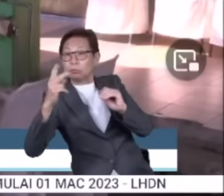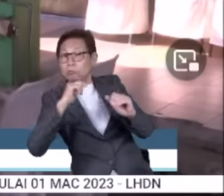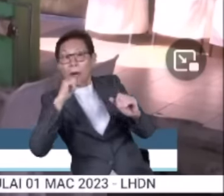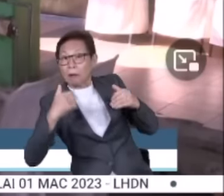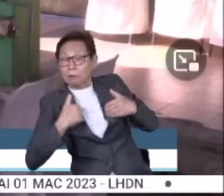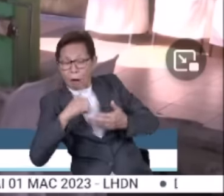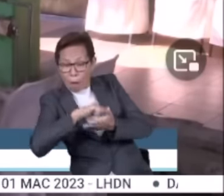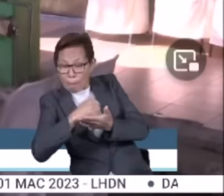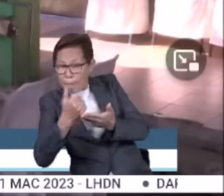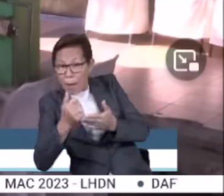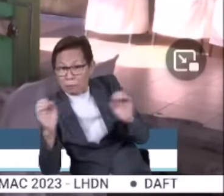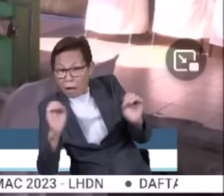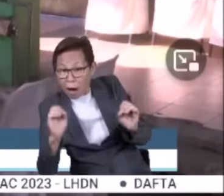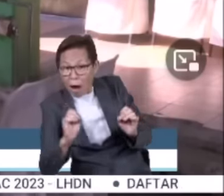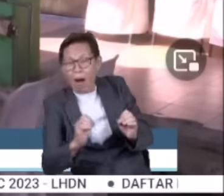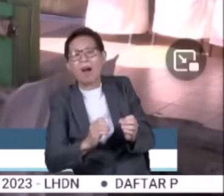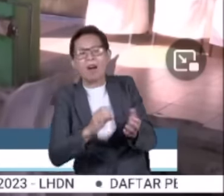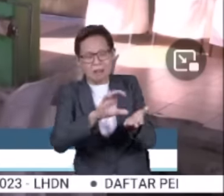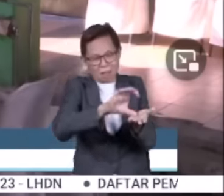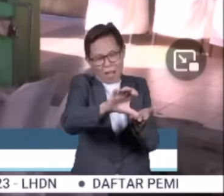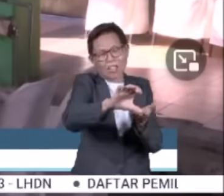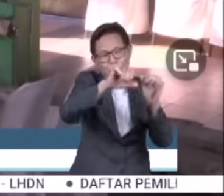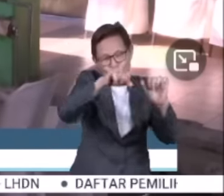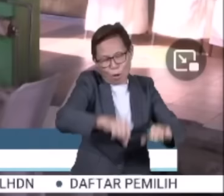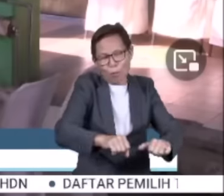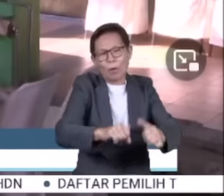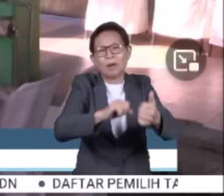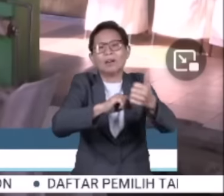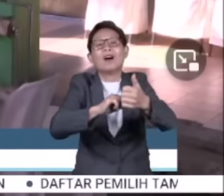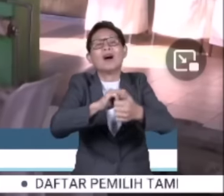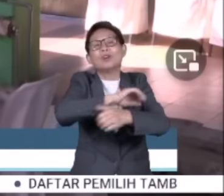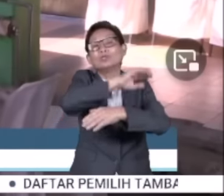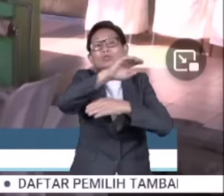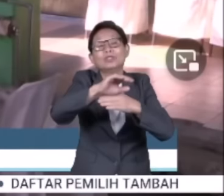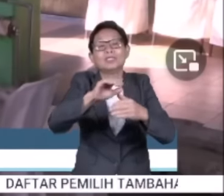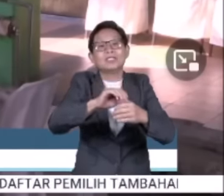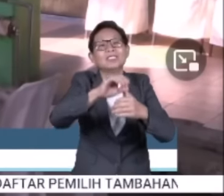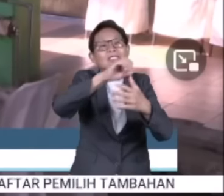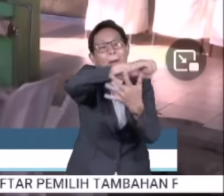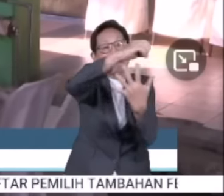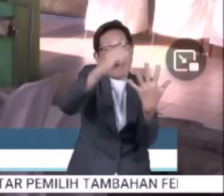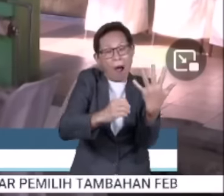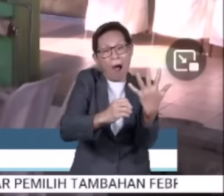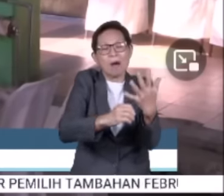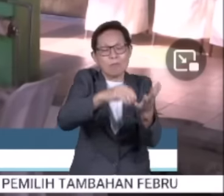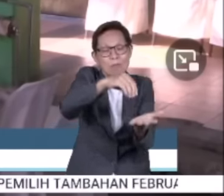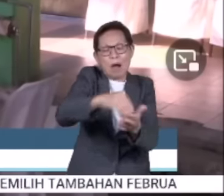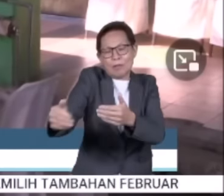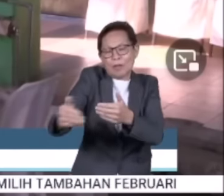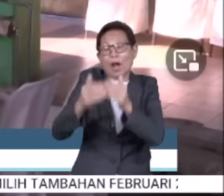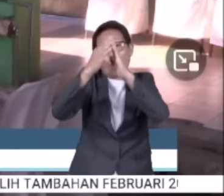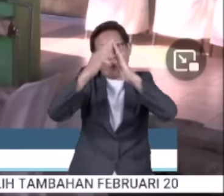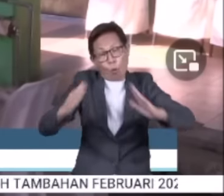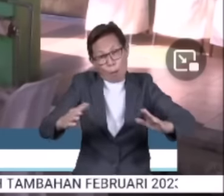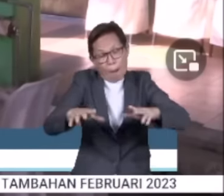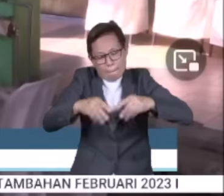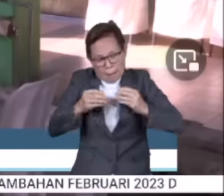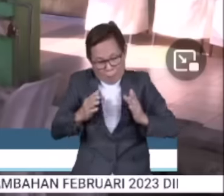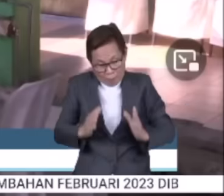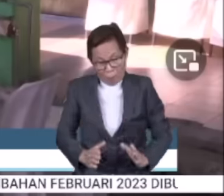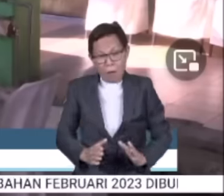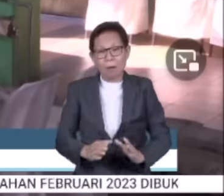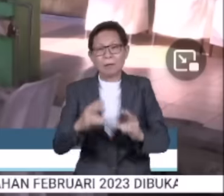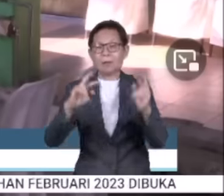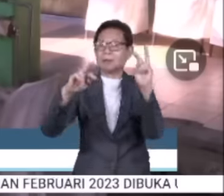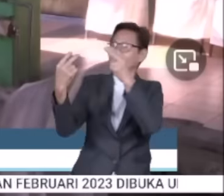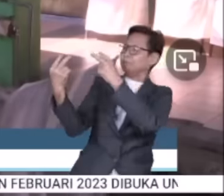akaun bank, tuntutan tunai boleh dilakukan di mana-mana cawangan BSN yang berhampiran dengan lokasi penerima. Apa yang anda dapat saksikan